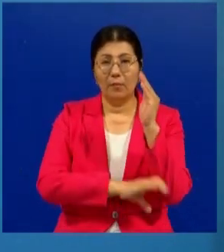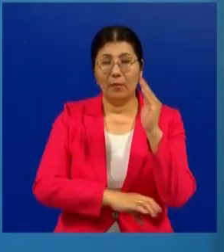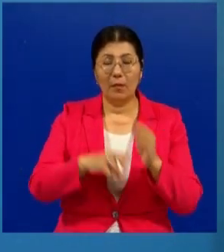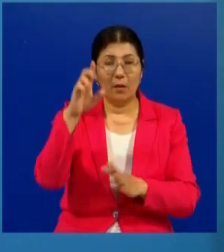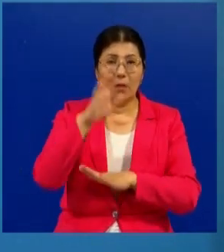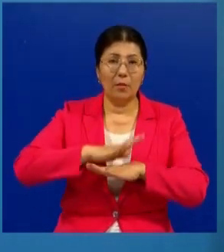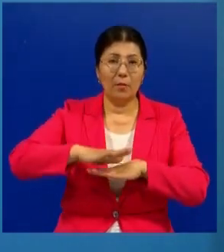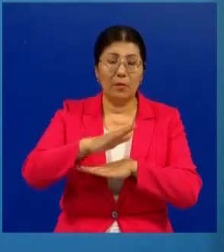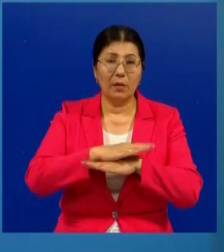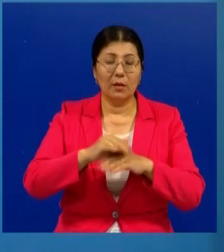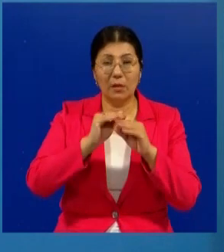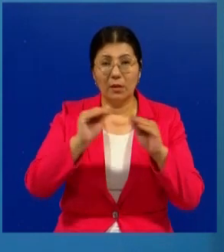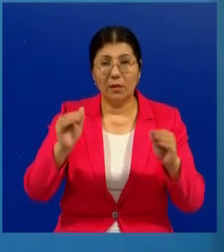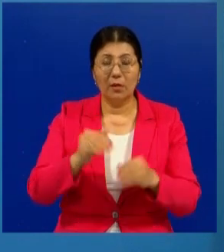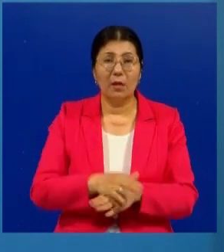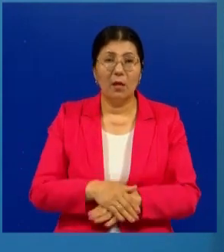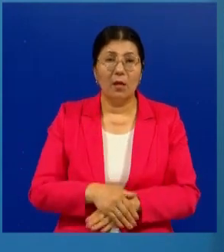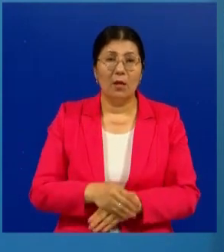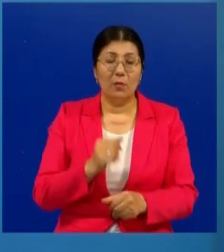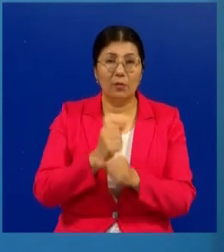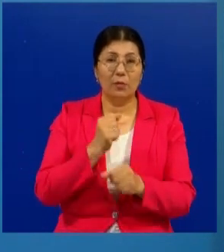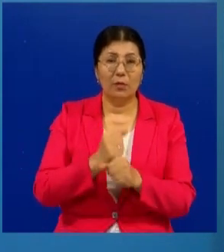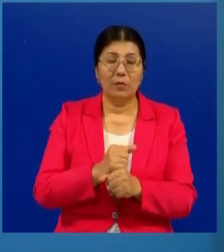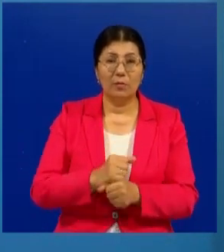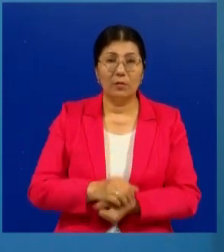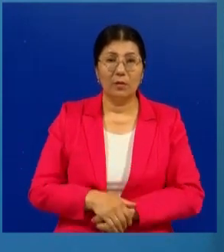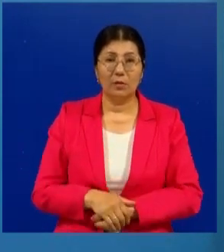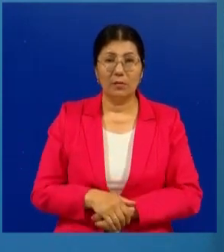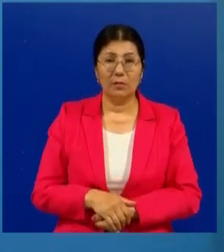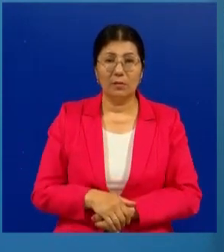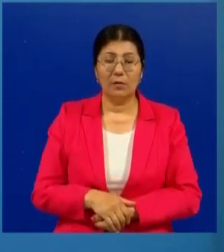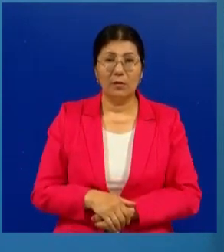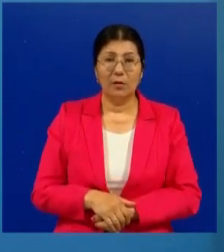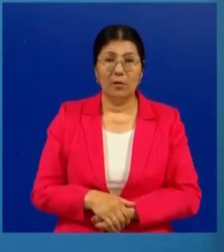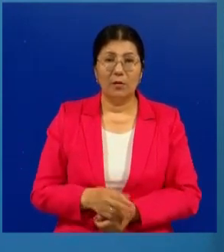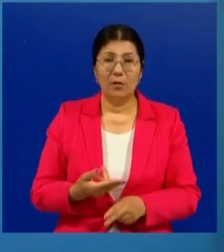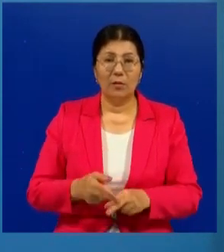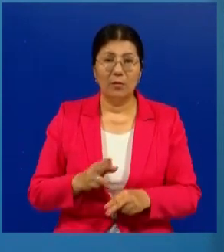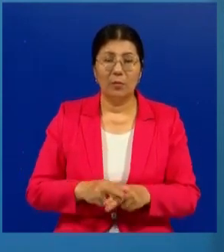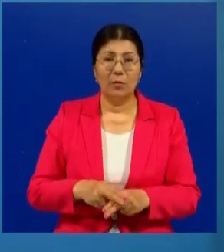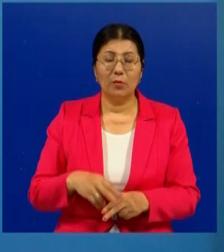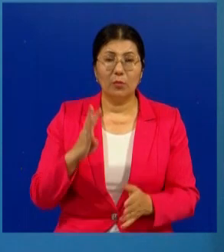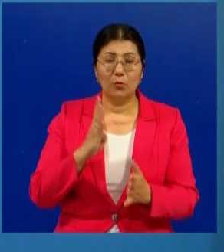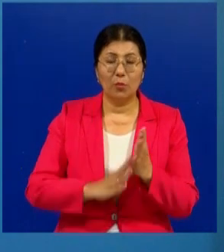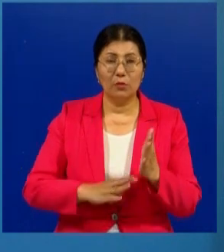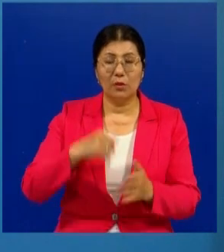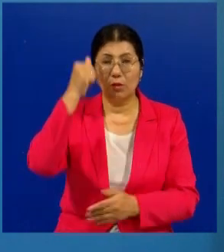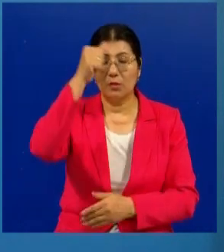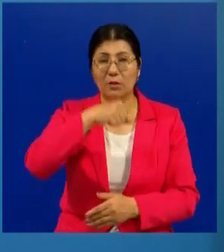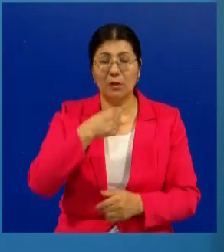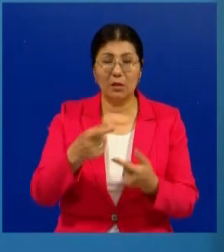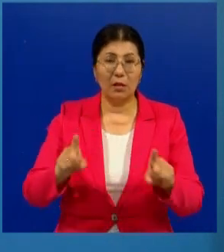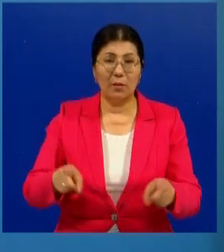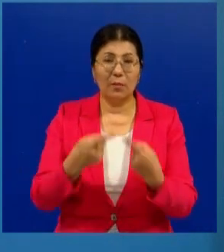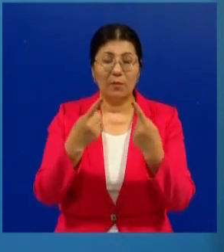деңгейінде ұйымдастырылып атқасын, мүмкін халыққа солай көрініп атқан болар. Негізі айтып отырмын, 90 жылдарда бұл ақтау жүргізілді. Әр кезеңде